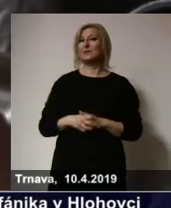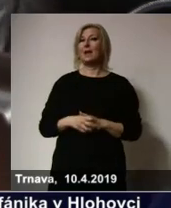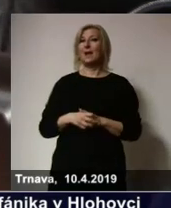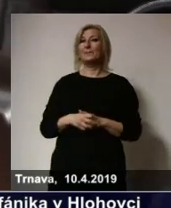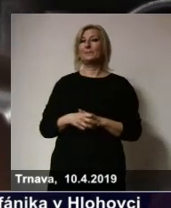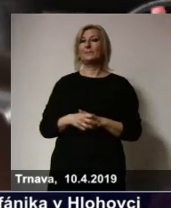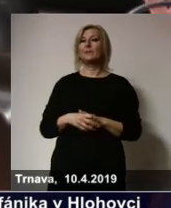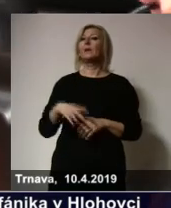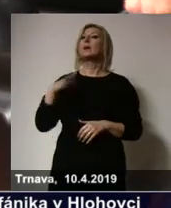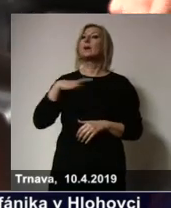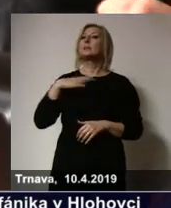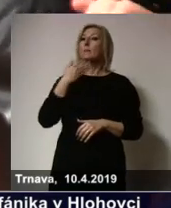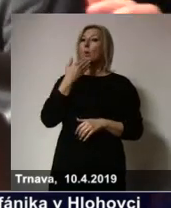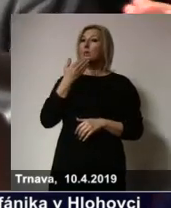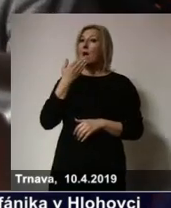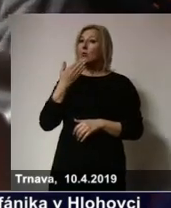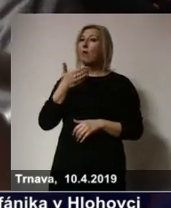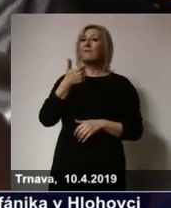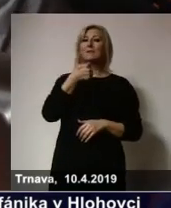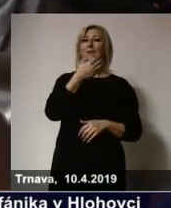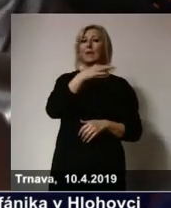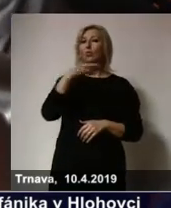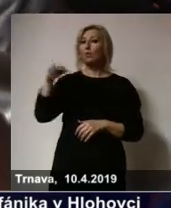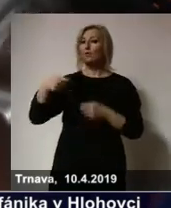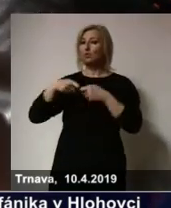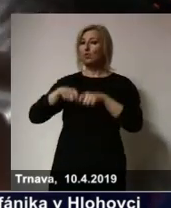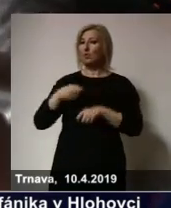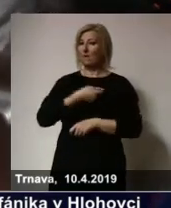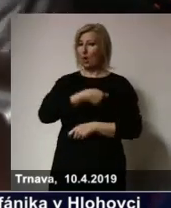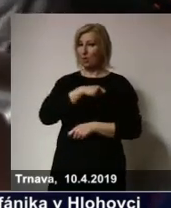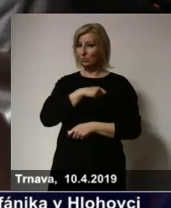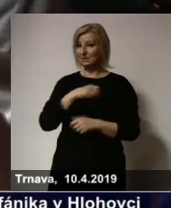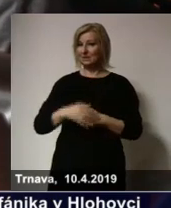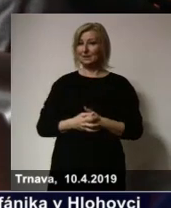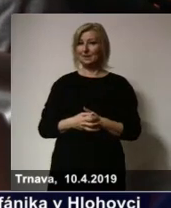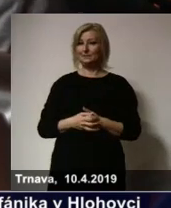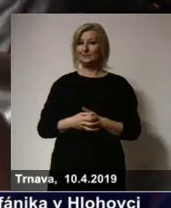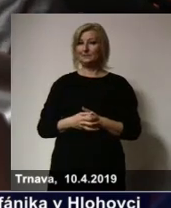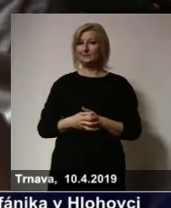Chcel by som poďakovať jednotlivým členom komisí, ktoré jednak za